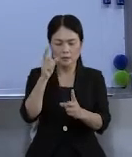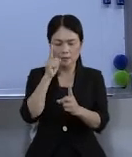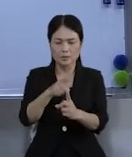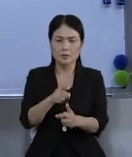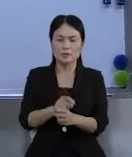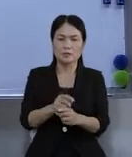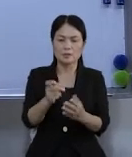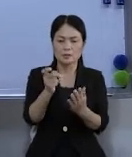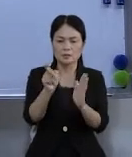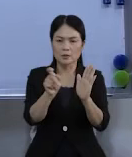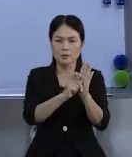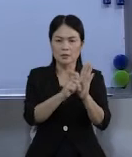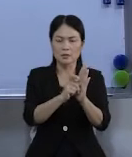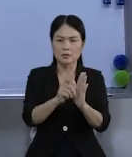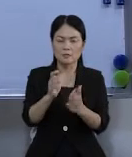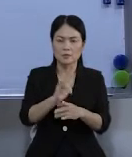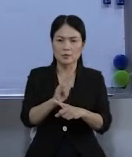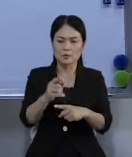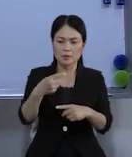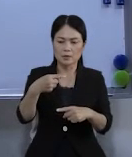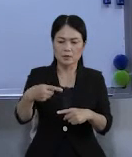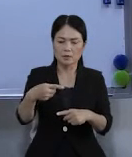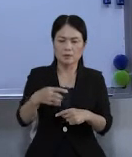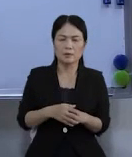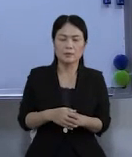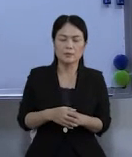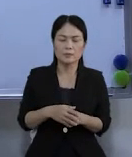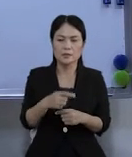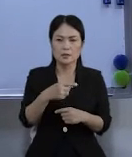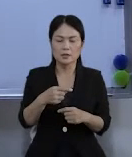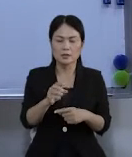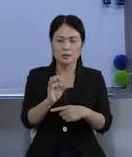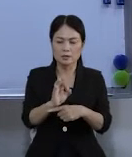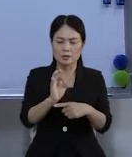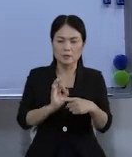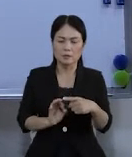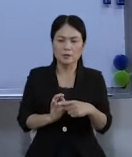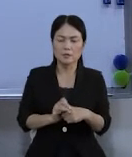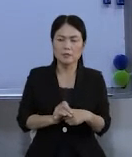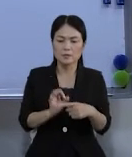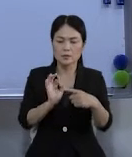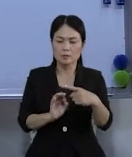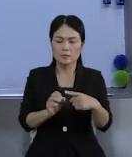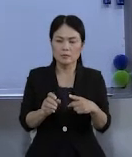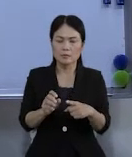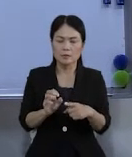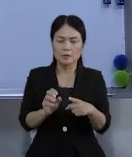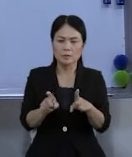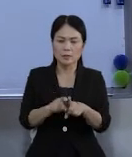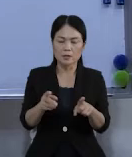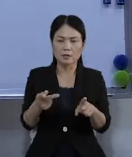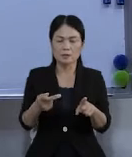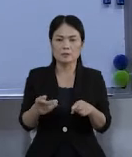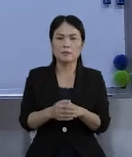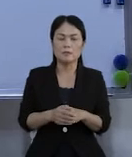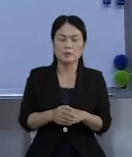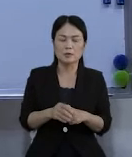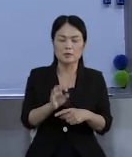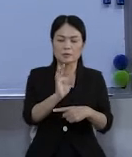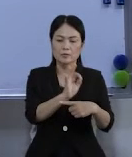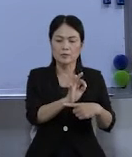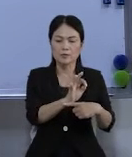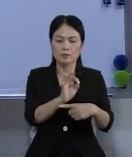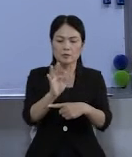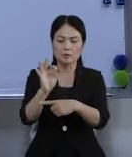bầy kia đơn nia bảo màn vị thị đỏ bảo phịa để miền phịa bài đuổi khí nia cứ con cổ an tài dục phịa